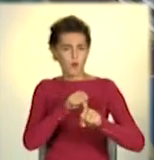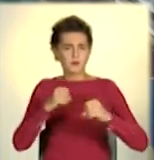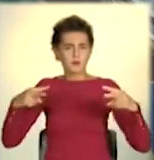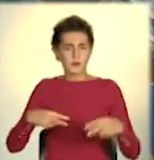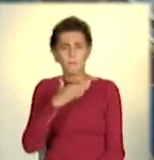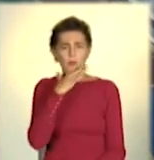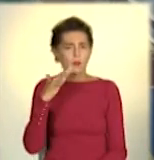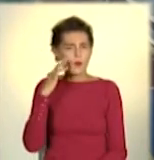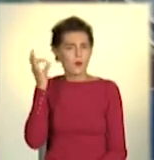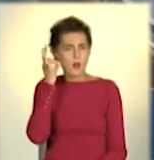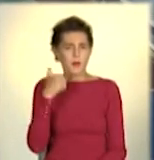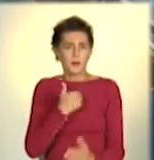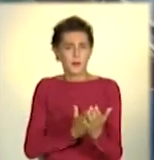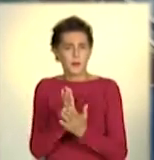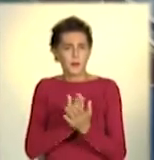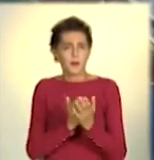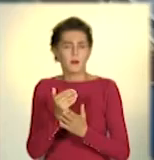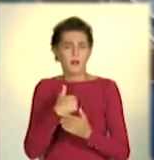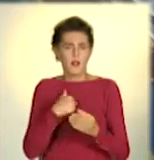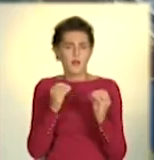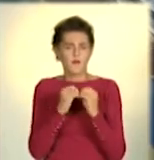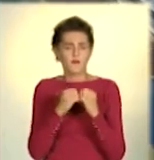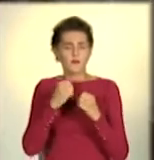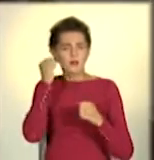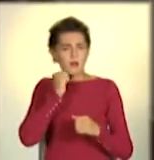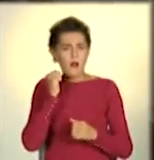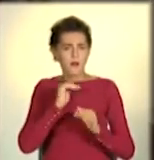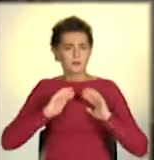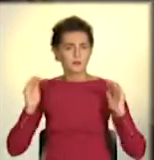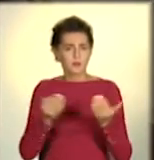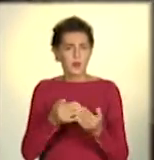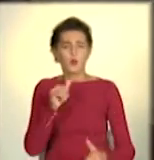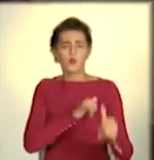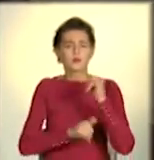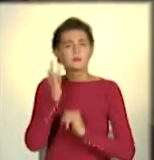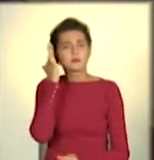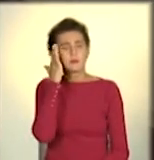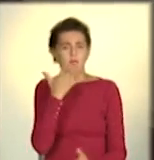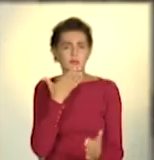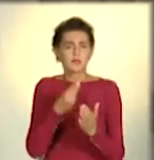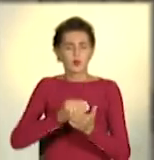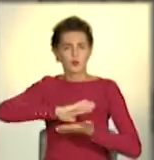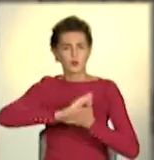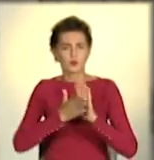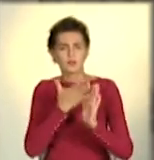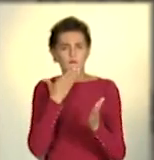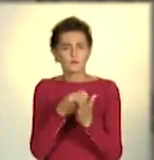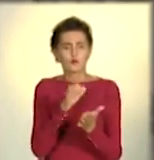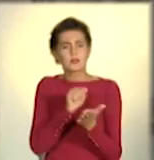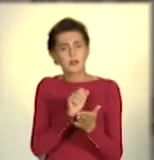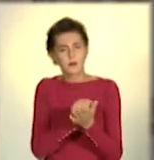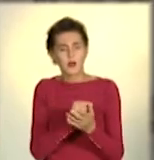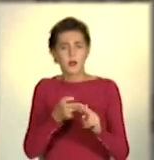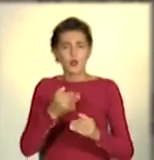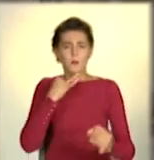Мы до сих пор вот в таких стенах тренируемся. Тому спортсмени мріють про гідні умови для занять. Про це говорять і